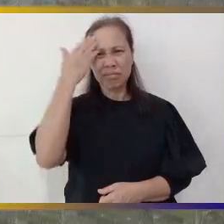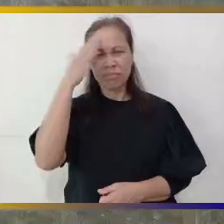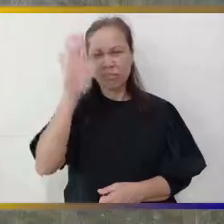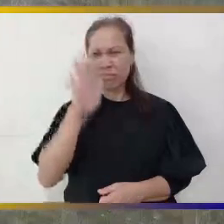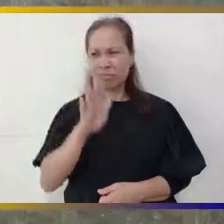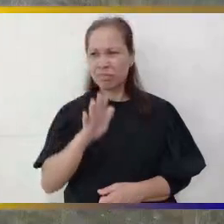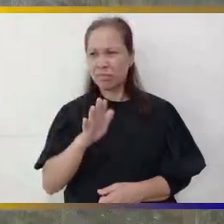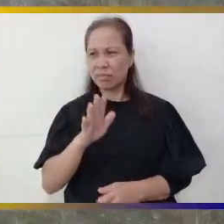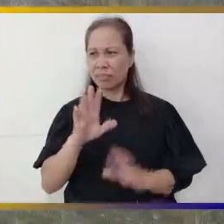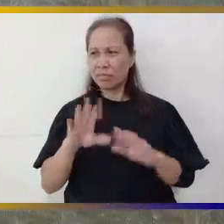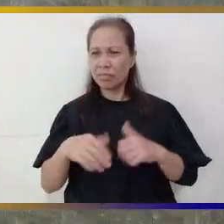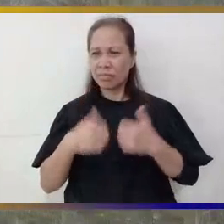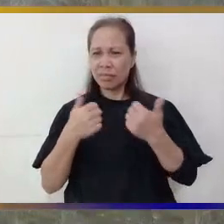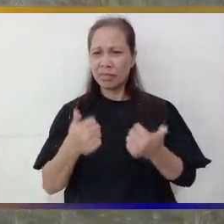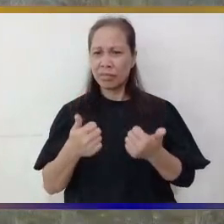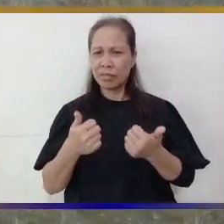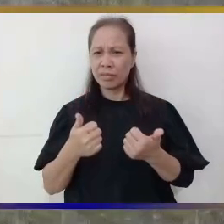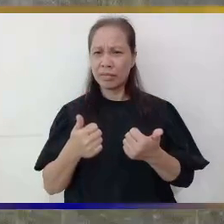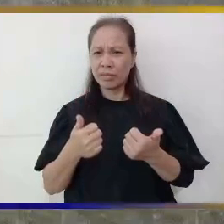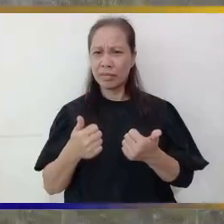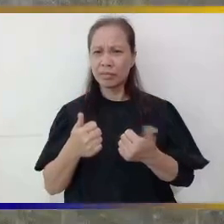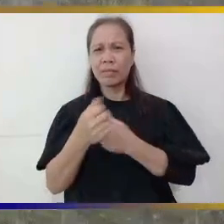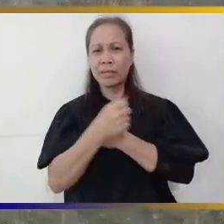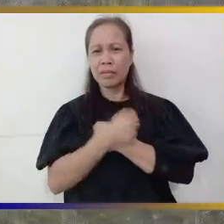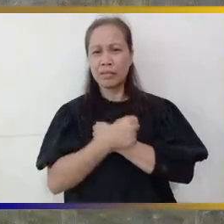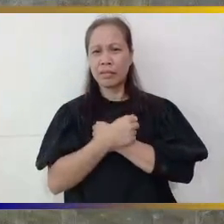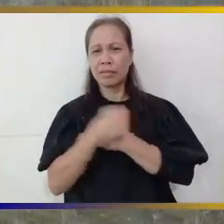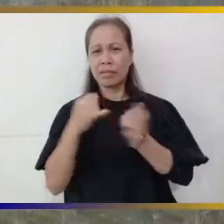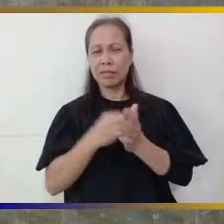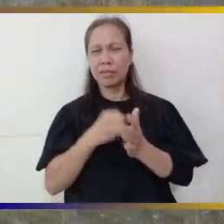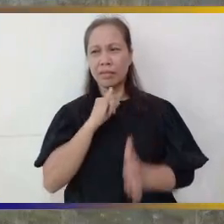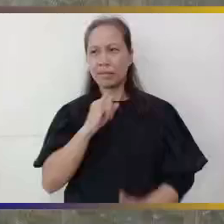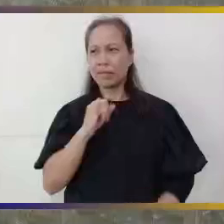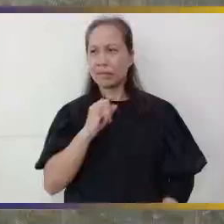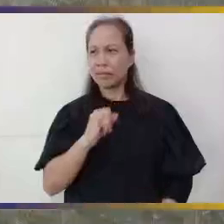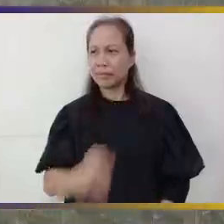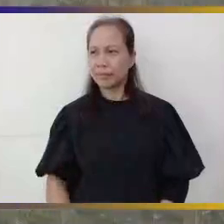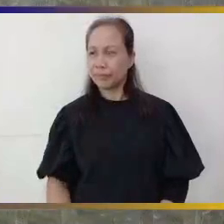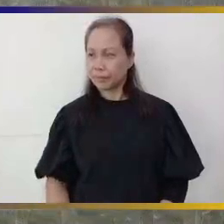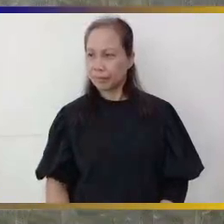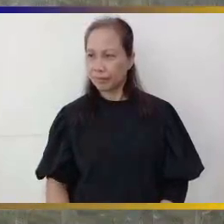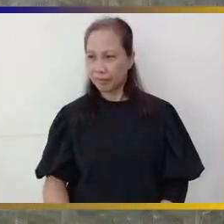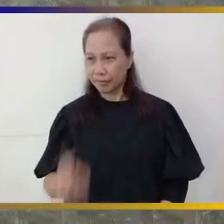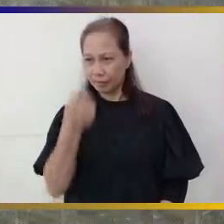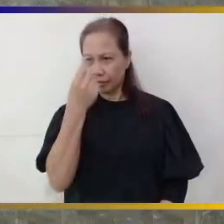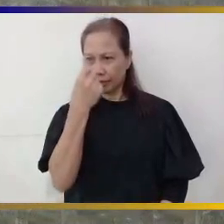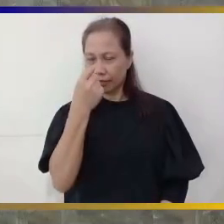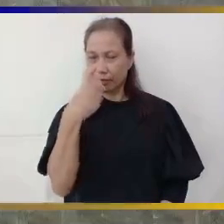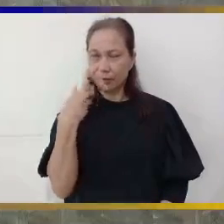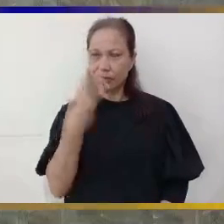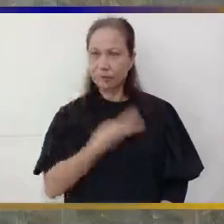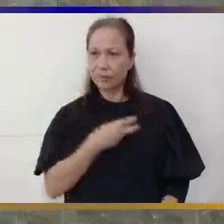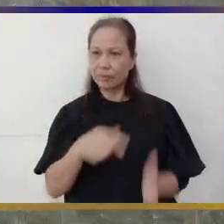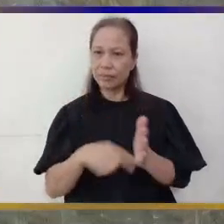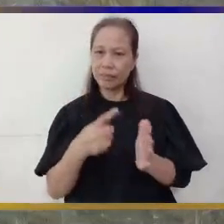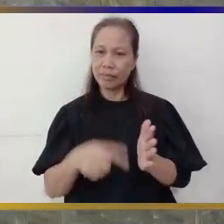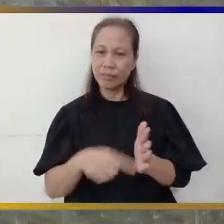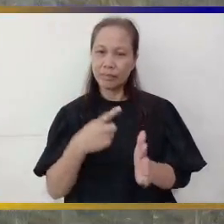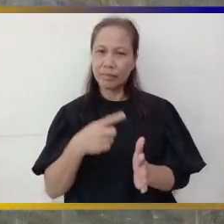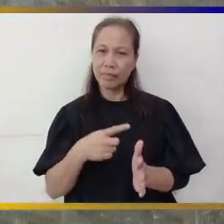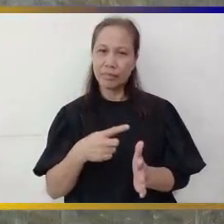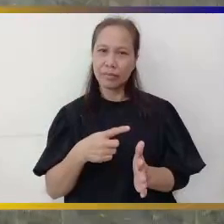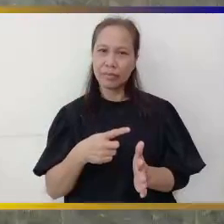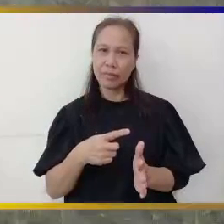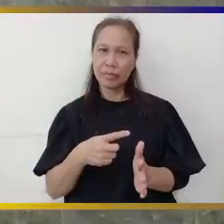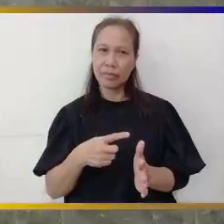kung anong klaseng pagmamahal ito you see now Do you understand that sometimes yyung dealing ng Panginoon sa